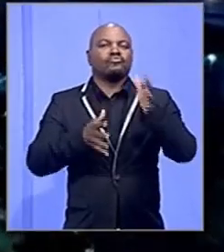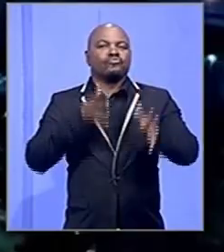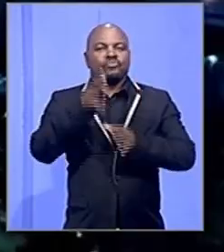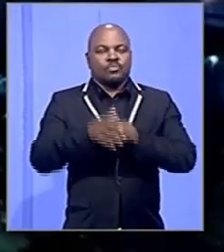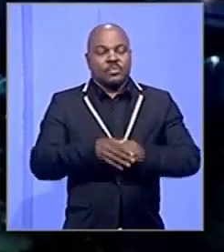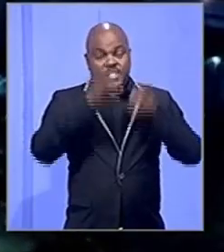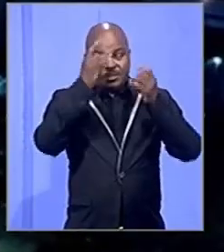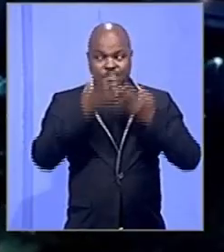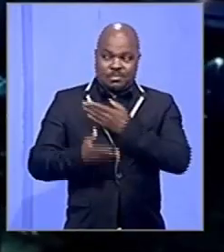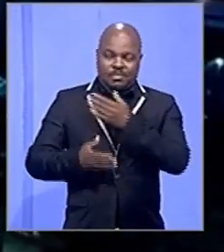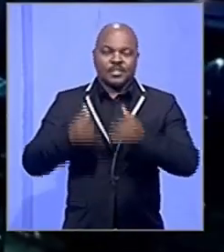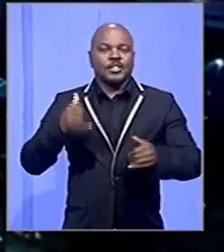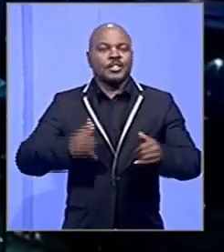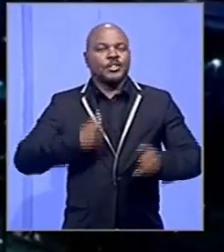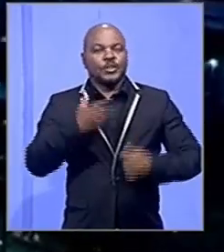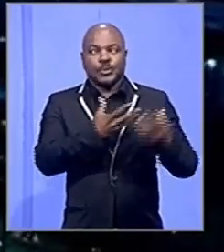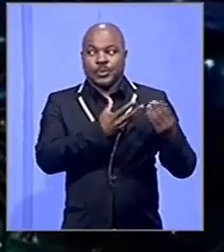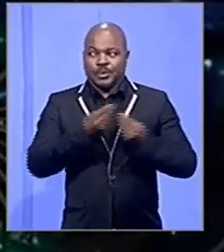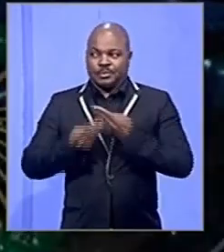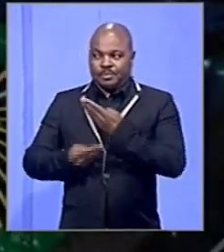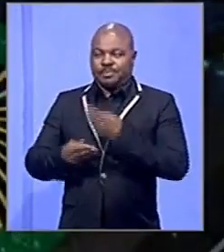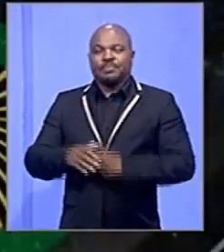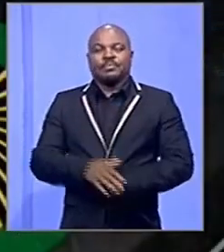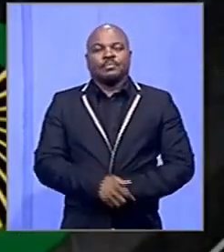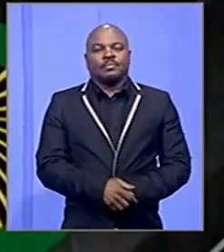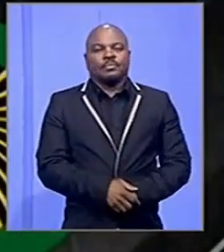re iketle mmogo ka tshedimosetso.